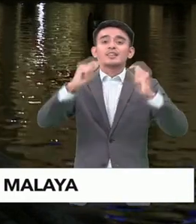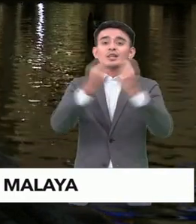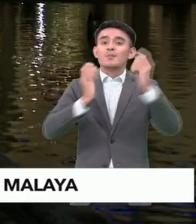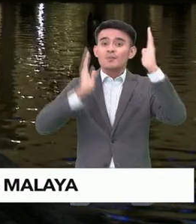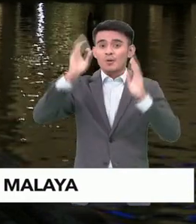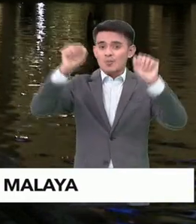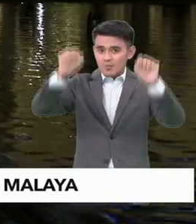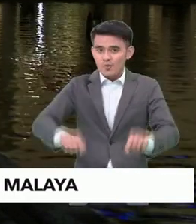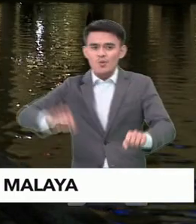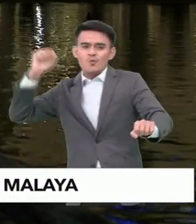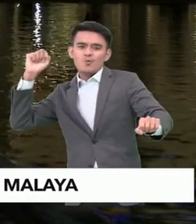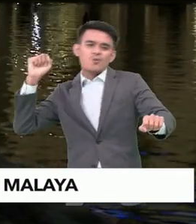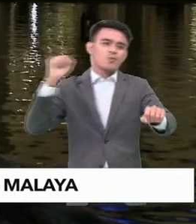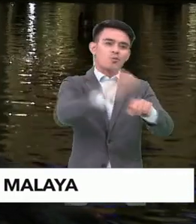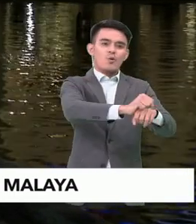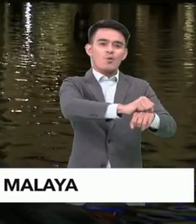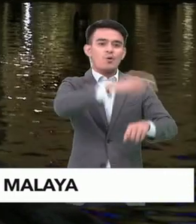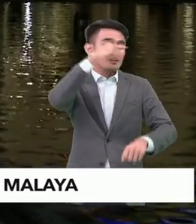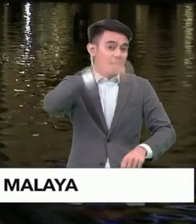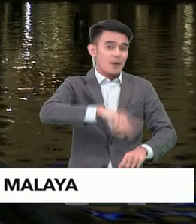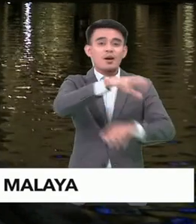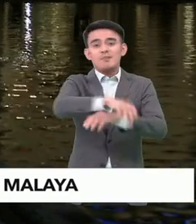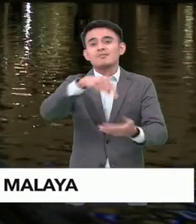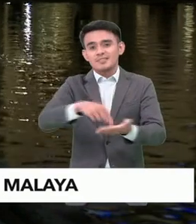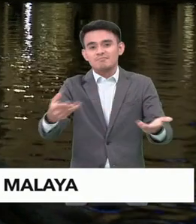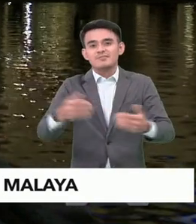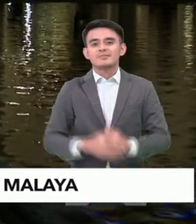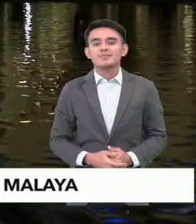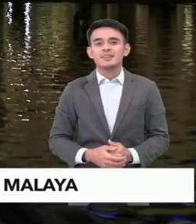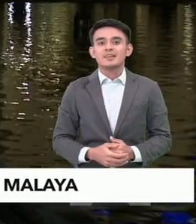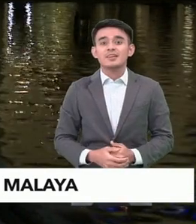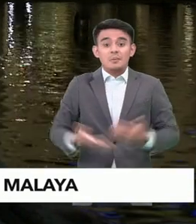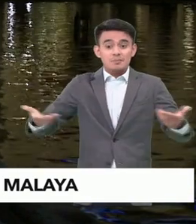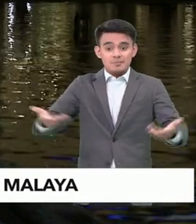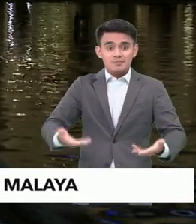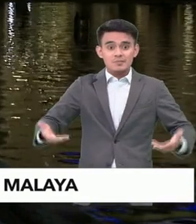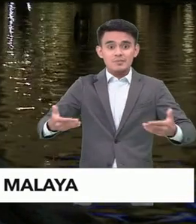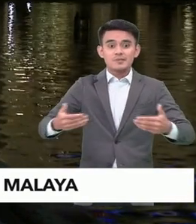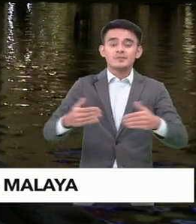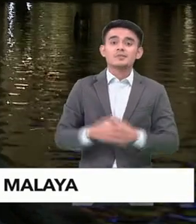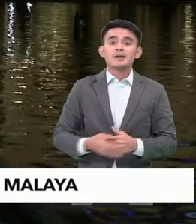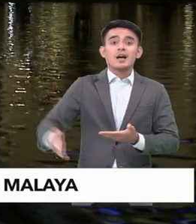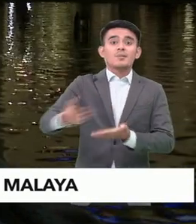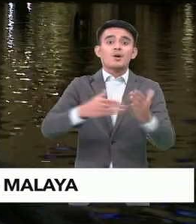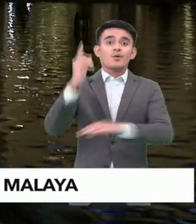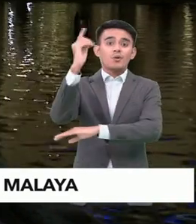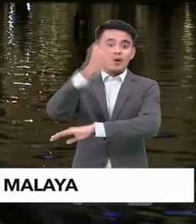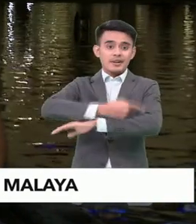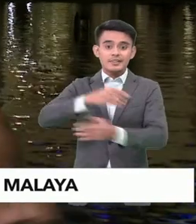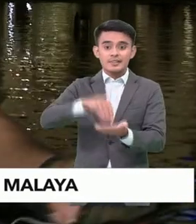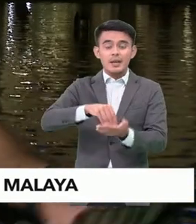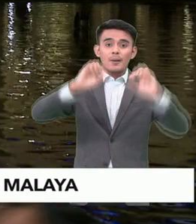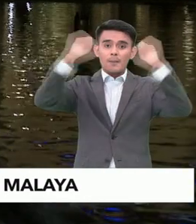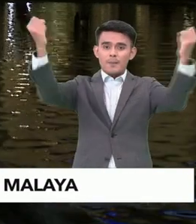mampu mendudukkan gajah perang yaitu Thailand pada malam ini dan sepanjang kami berada hampir separuh hari di setiap hari nasional Bukit Jalil